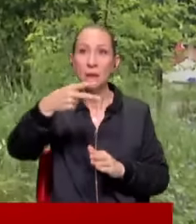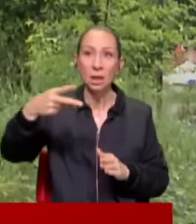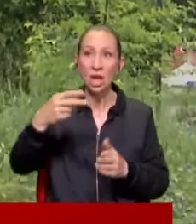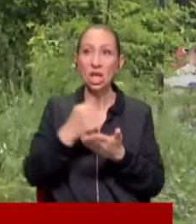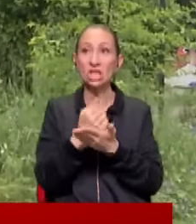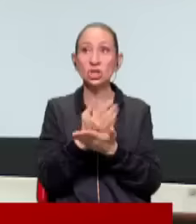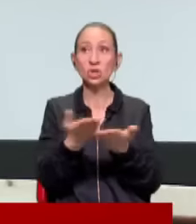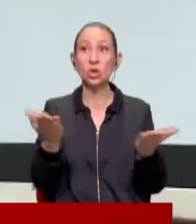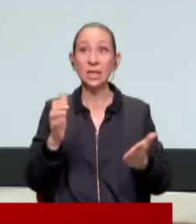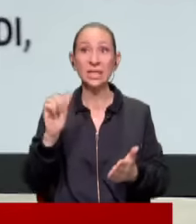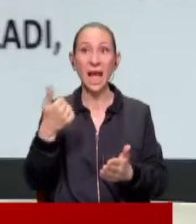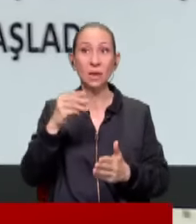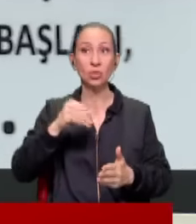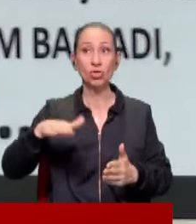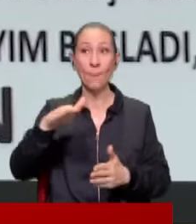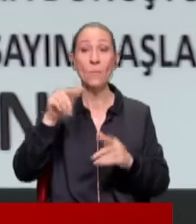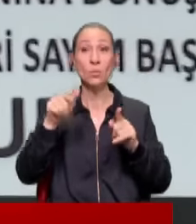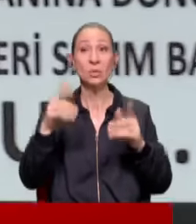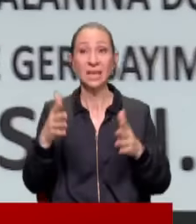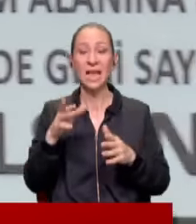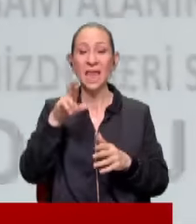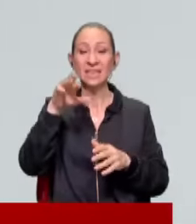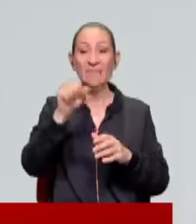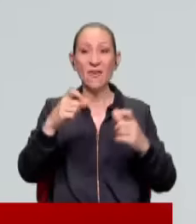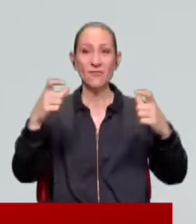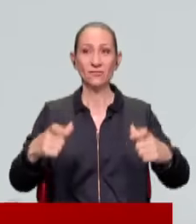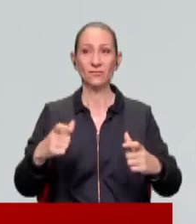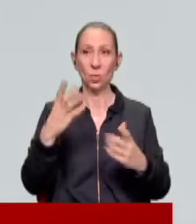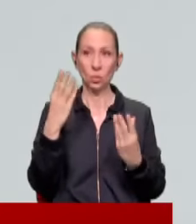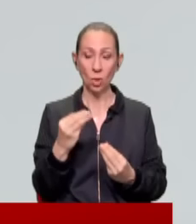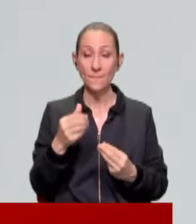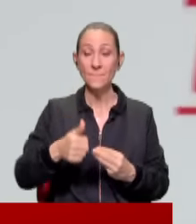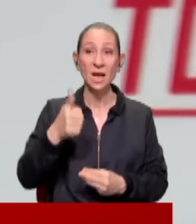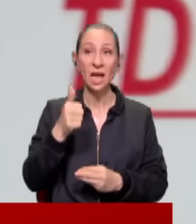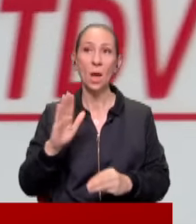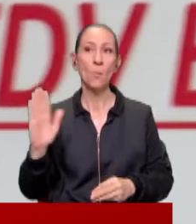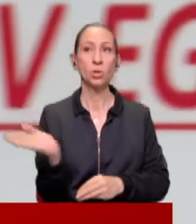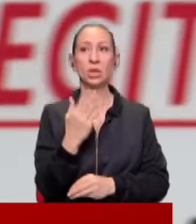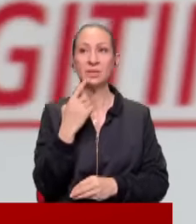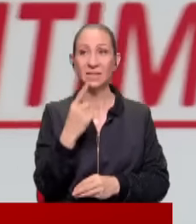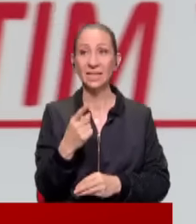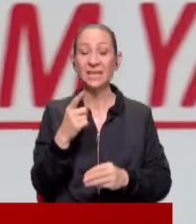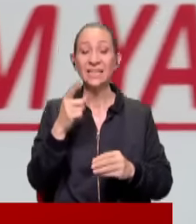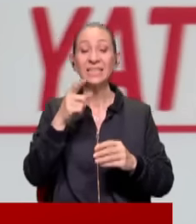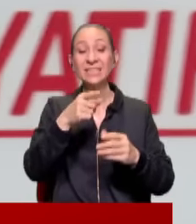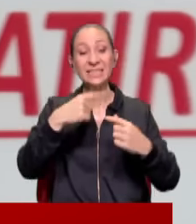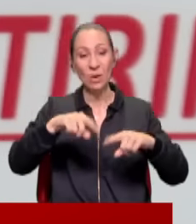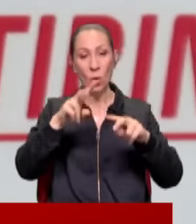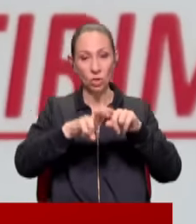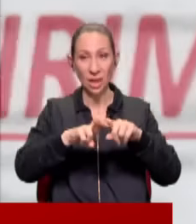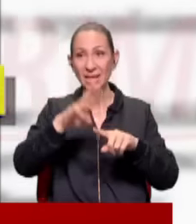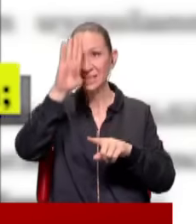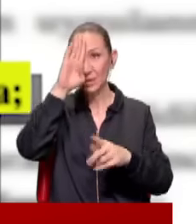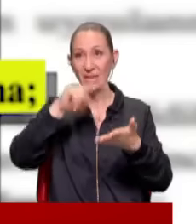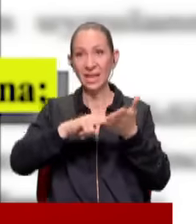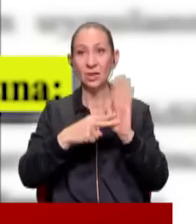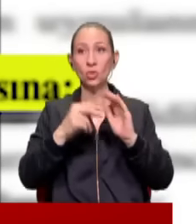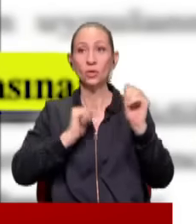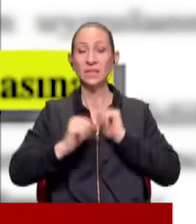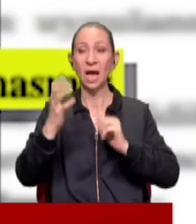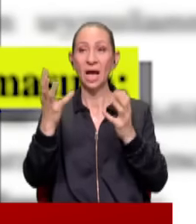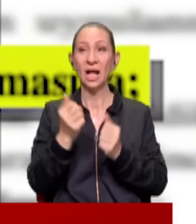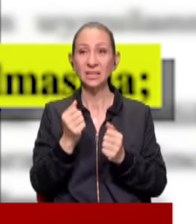yeşili çok. Değerli arazi bu kez rezerv alanı ilan edildi. Bakanlık boşaltın dedi. Site sakinleri İstanbul Teknik